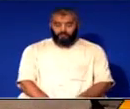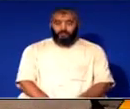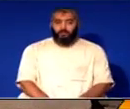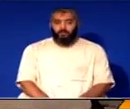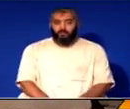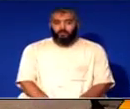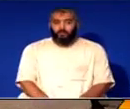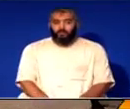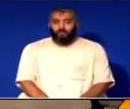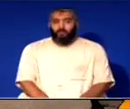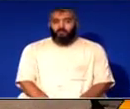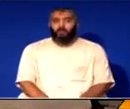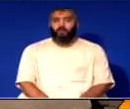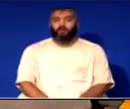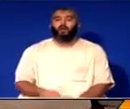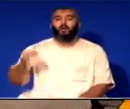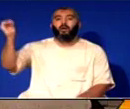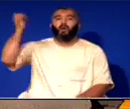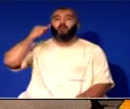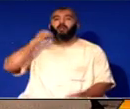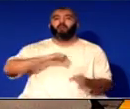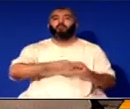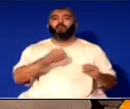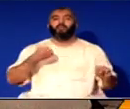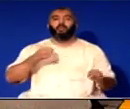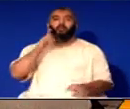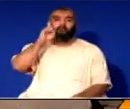خليدة من معسكر، السلام عليكم ورحمة الله.